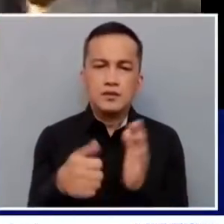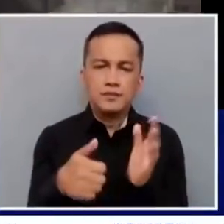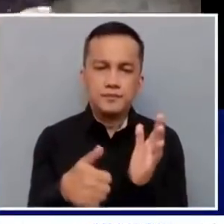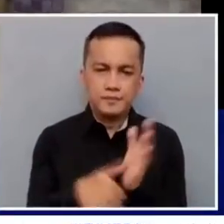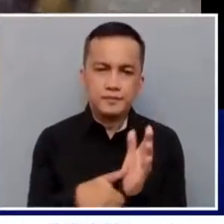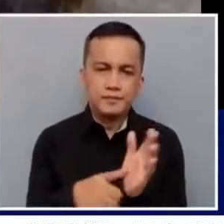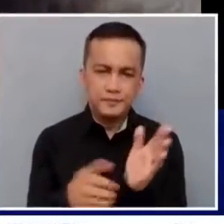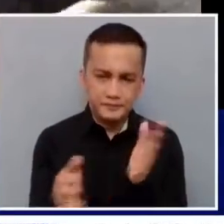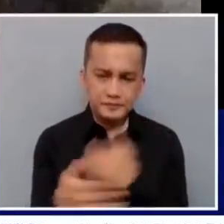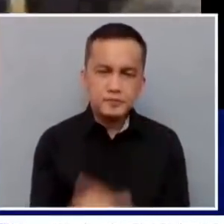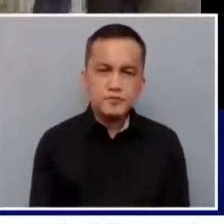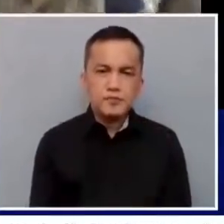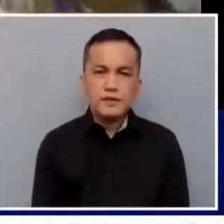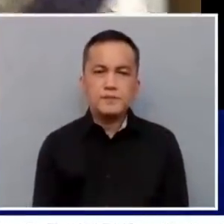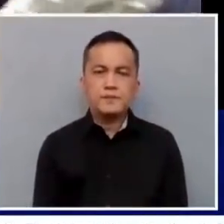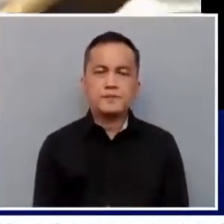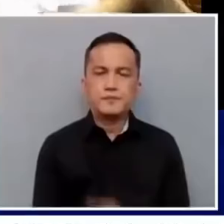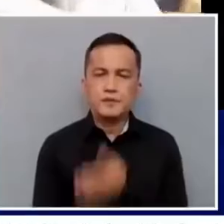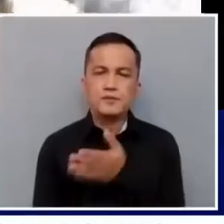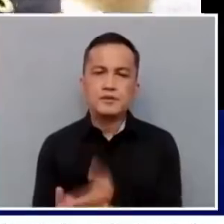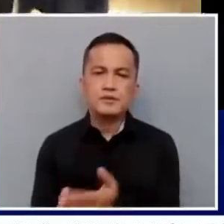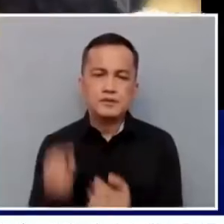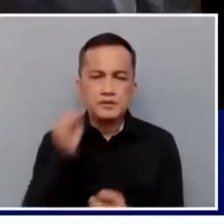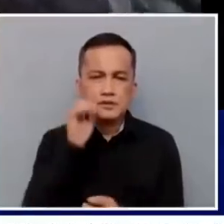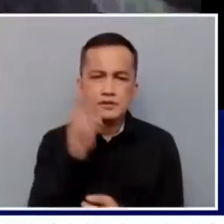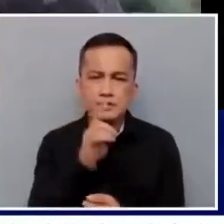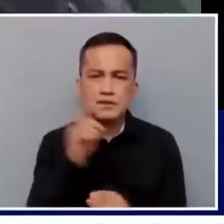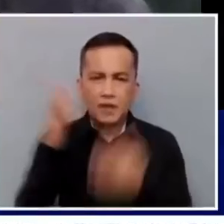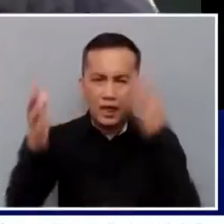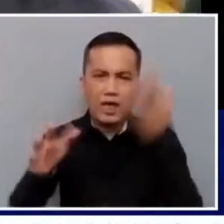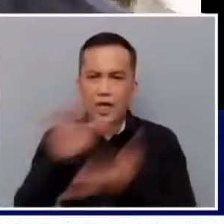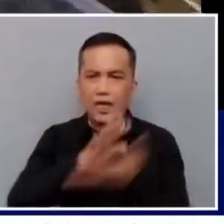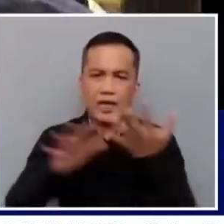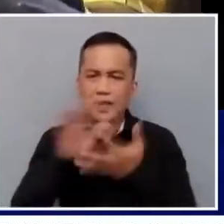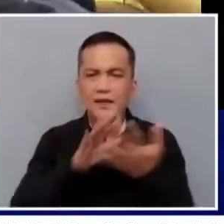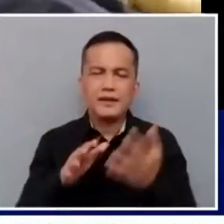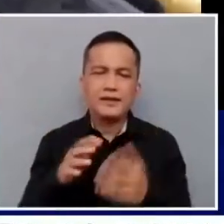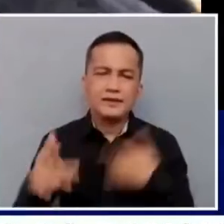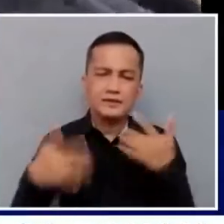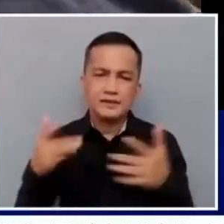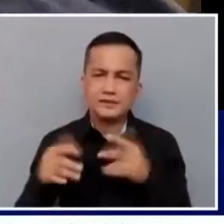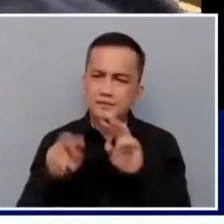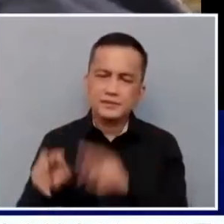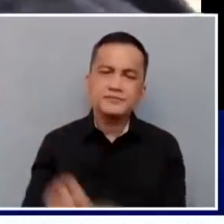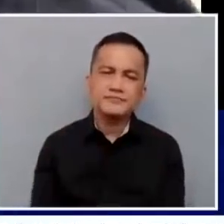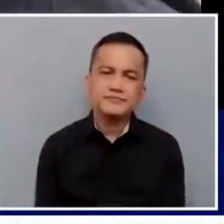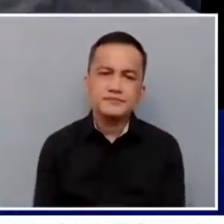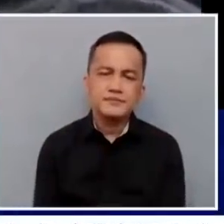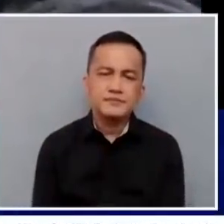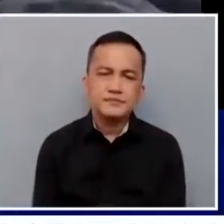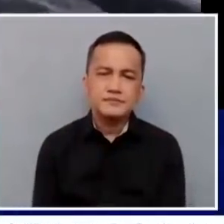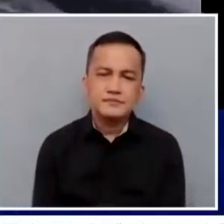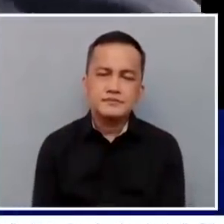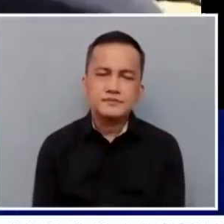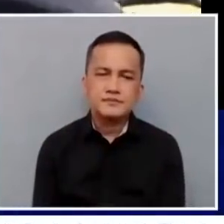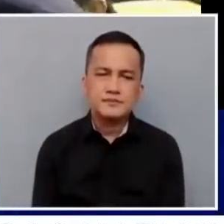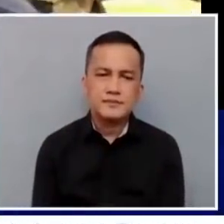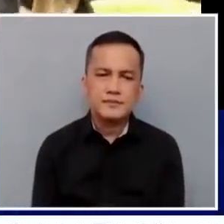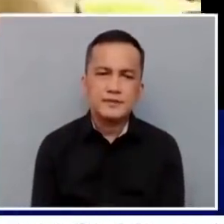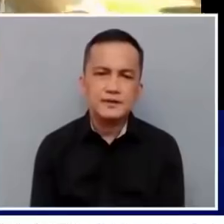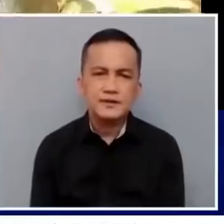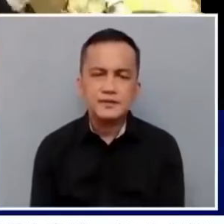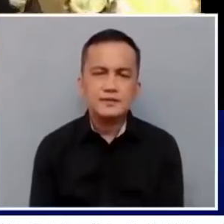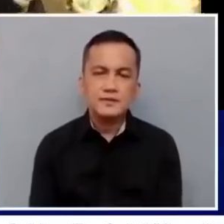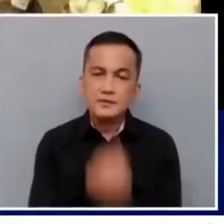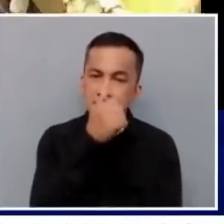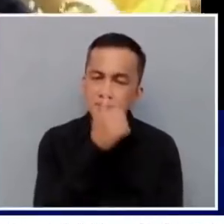talaga dumating si Mayor Sara. Nagkatagulo talaga sa dahil excited lahat na makita siya. Oo. Tsaka matyaga,